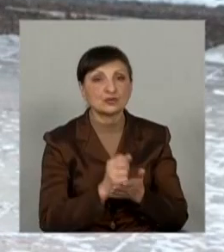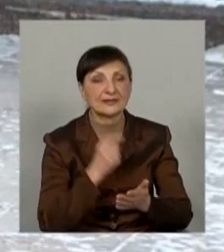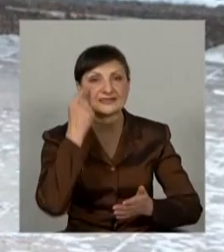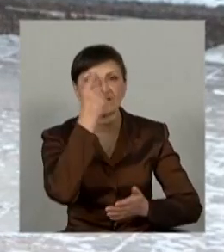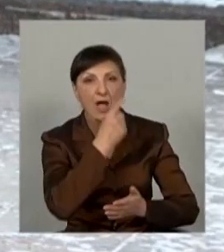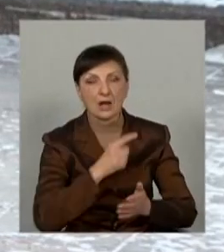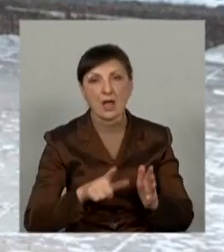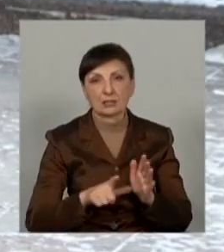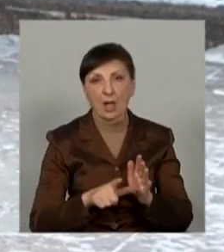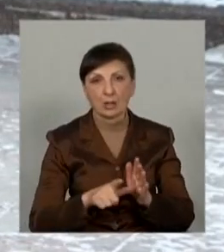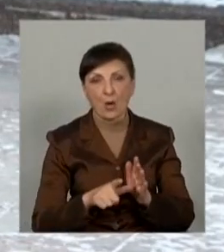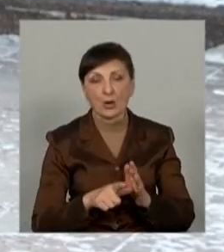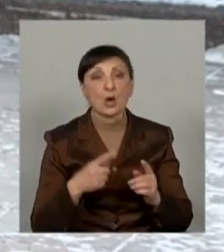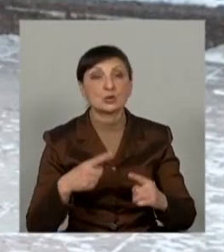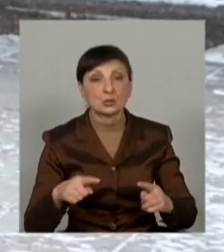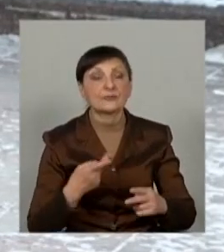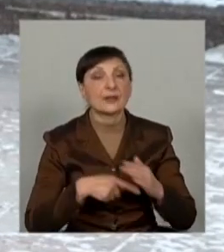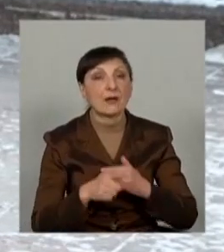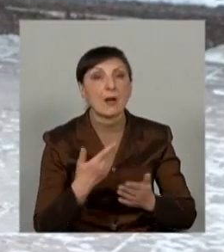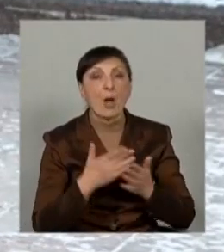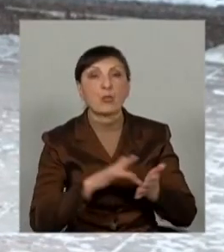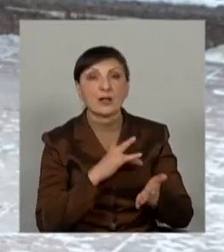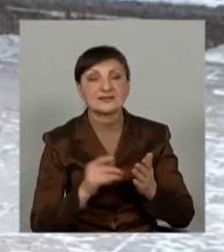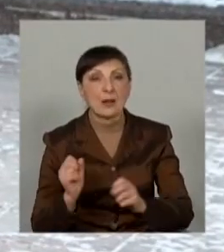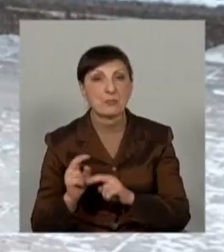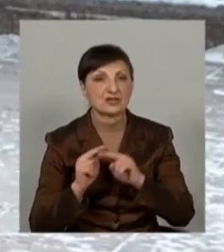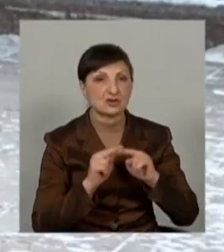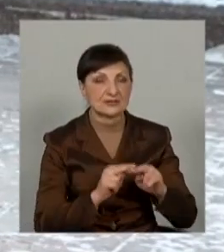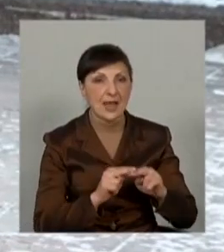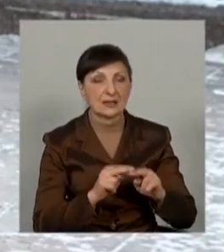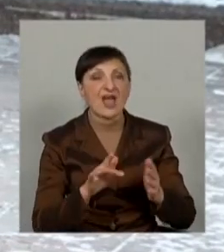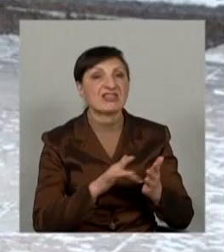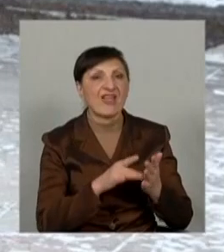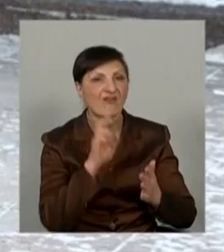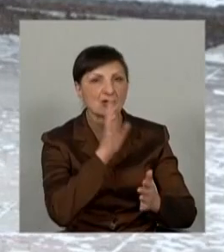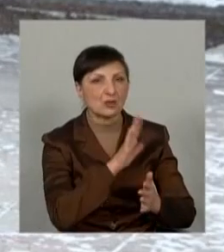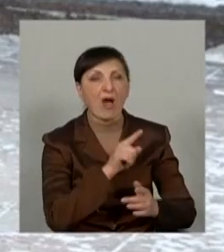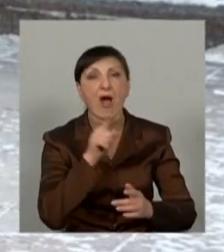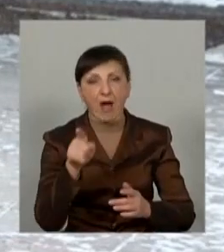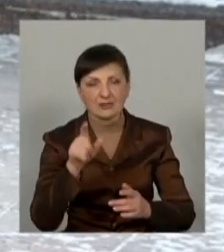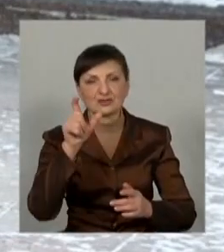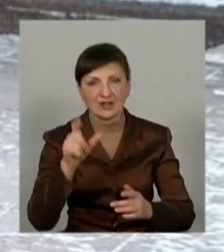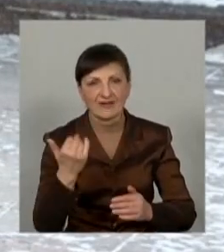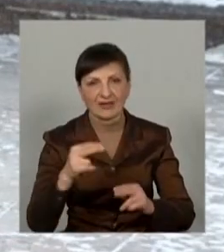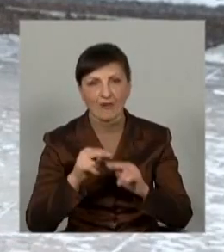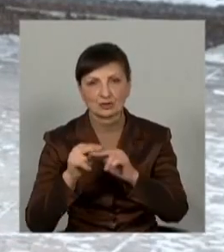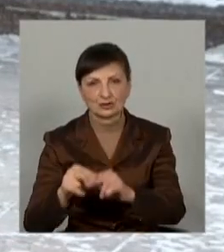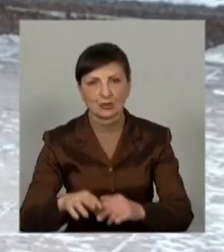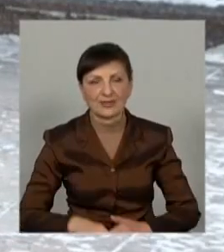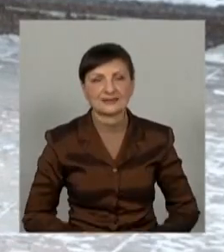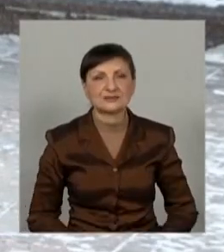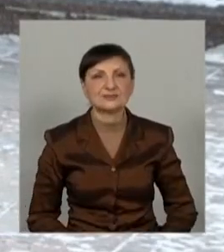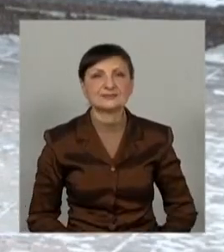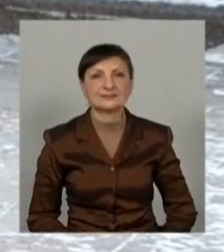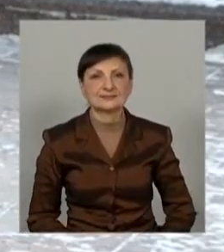индивидуальный подоходный налог. Другими словами, бухгалтерия перечисляет его не в бюджет государства, а на счет работника. Мира Альжанова,